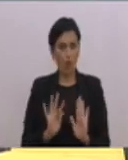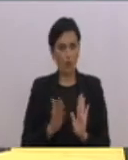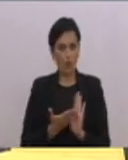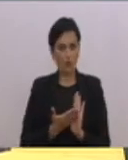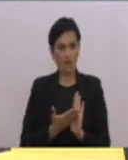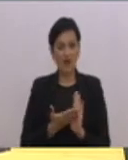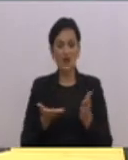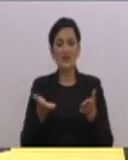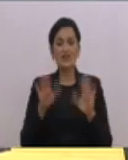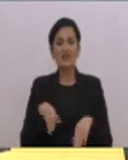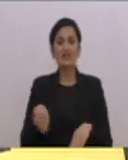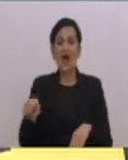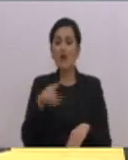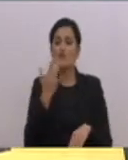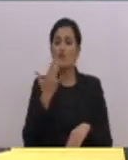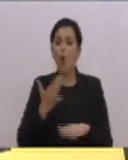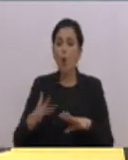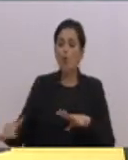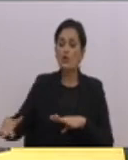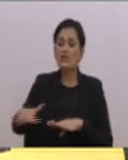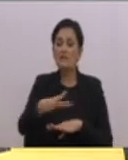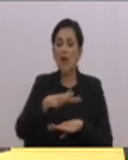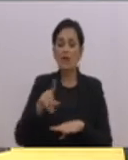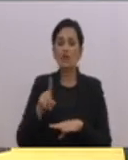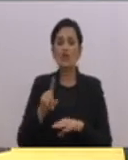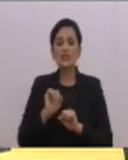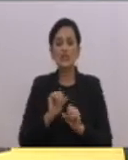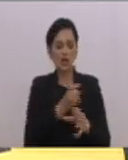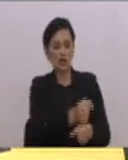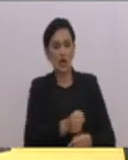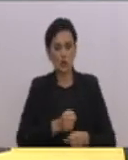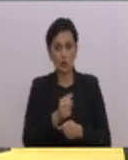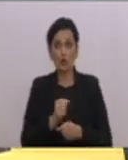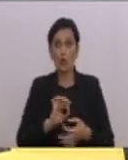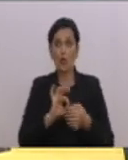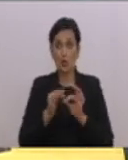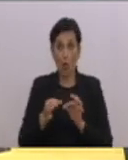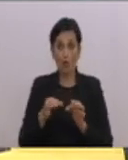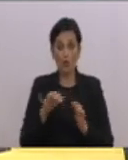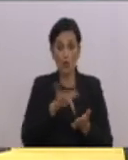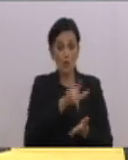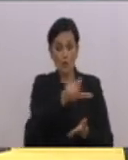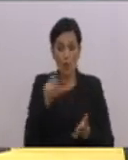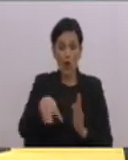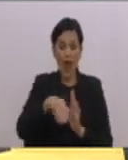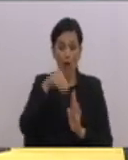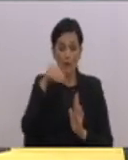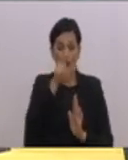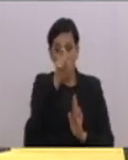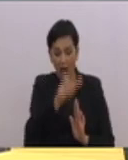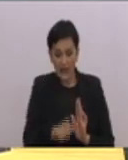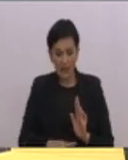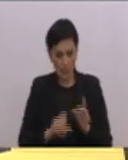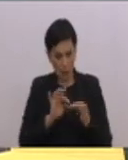და დანარჩენი პოლიტიკური სპექტრი მხოლოდ იმას ნიშნავს, რომ შეზღუდოს. მაგრამ ამ კონკრეტული მოსახლეობის სიტყვის თავისუფლებას, კონკრეტული ამორჩელის ადამიანის,